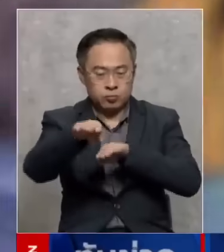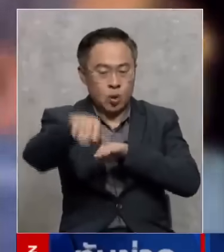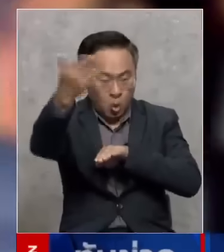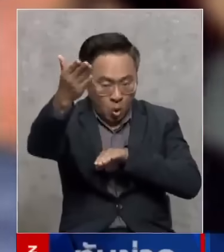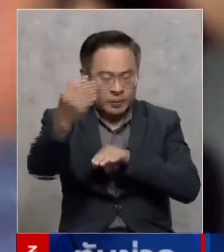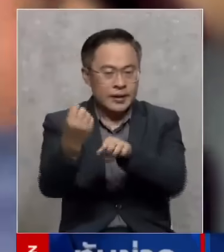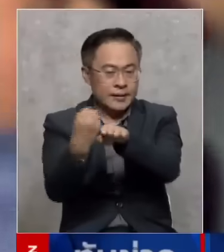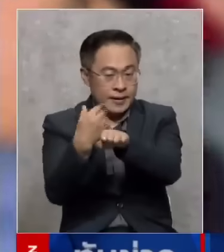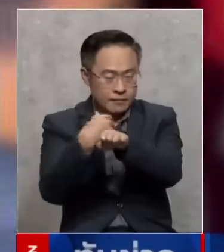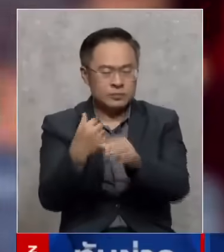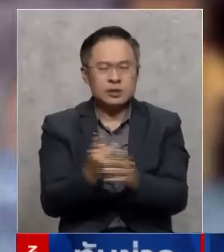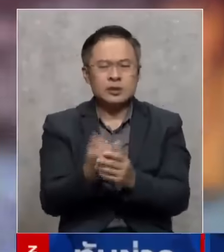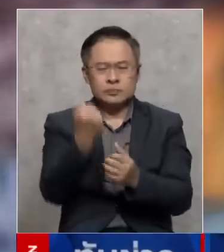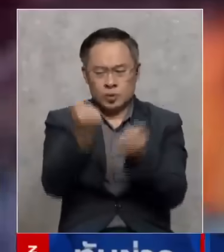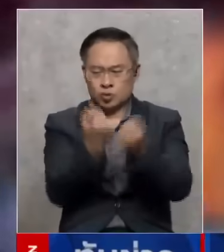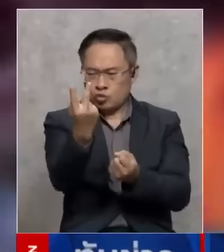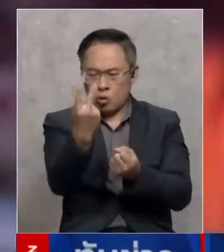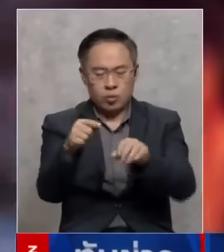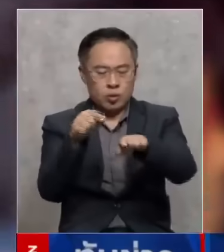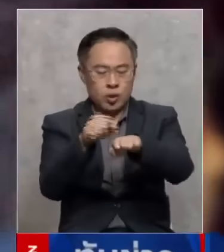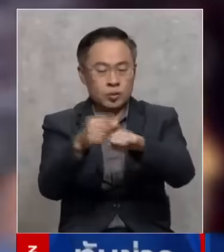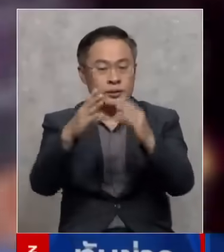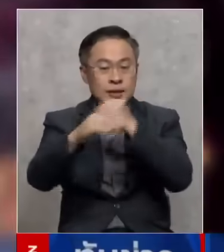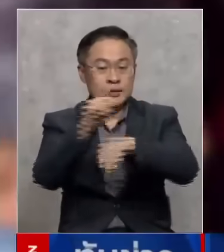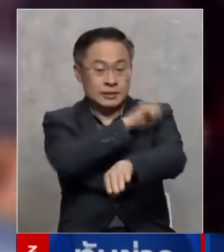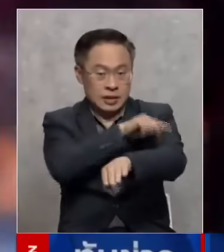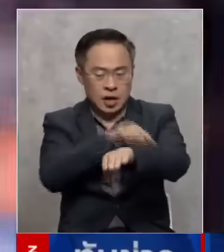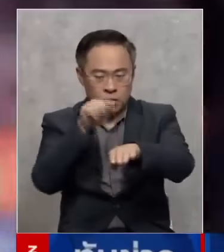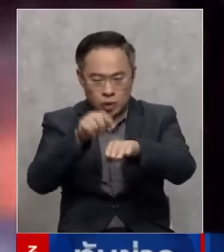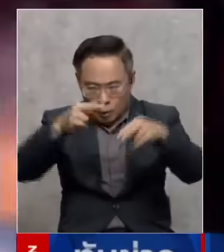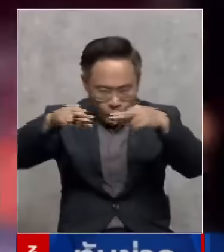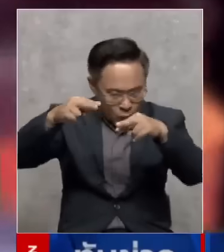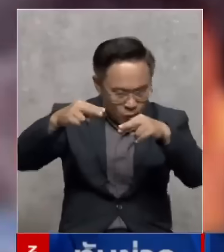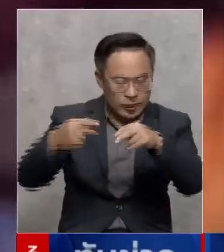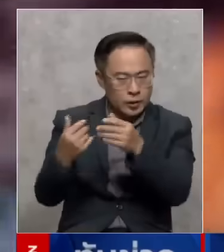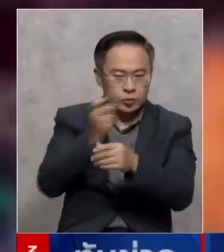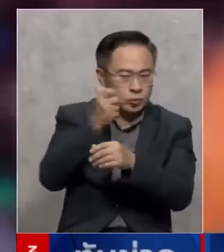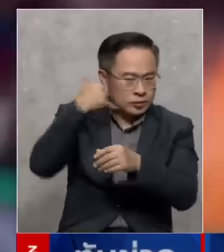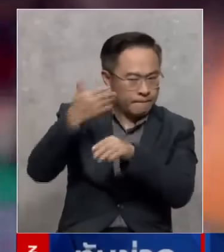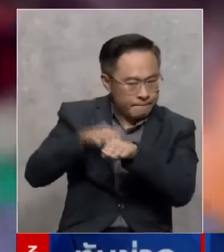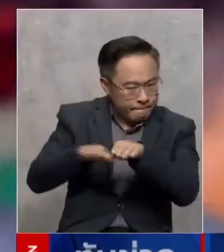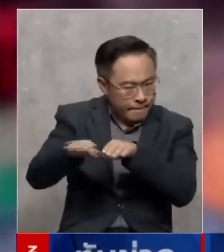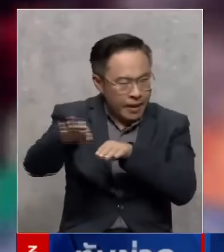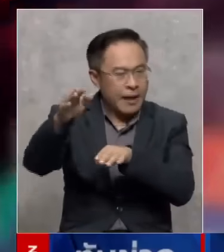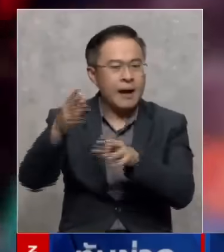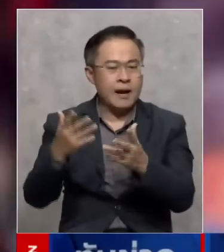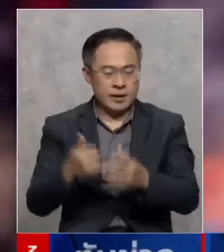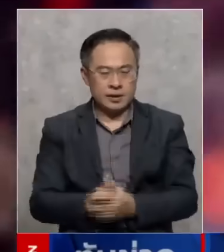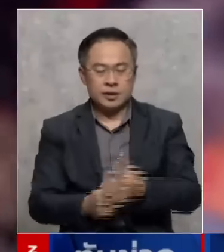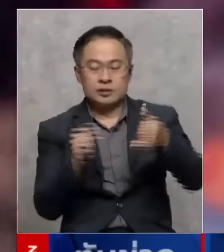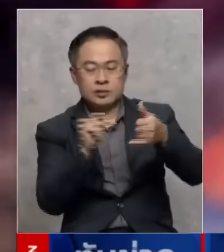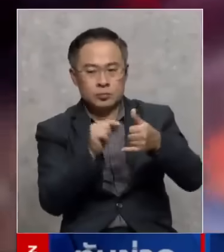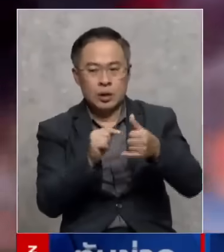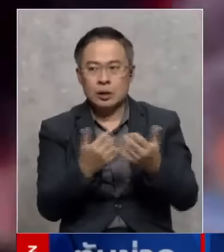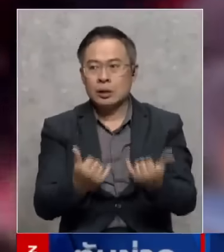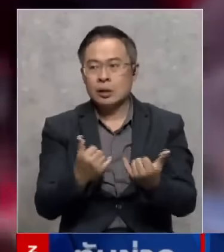หลวงเรียกด้วยความกลัวก็เลยขับรถหนีไงคะก่อนหน้านี้ตัวของสมชัยก็ยอมรับบอกว่าผมก็เคยขนแรงงานมาแล้วครั้งหนึ่ง